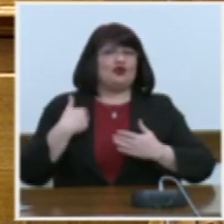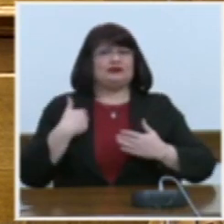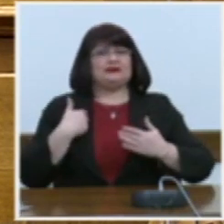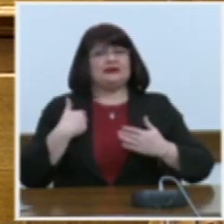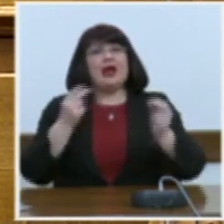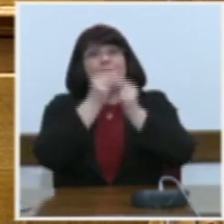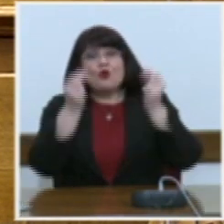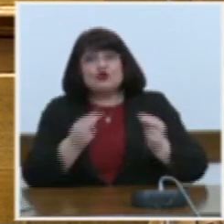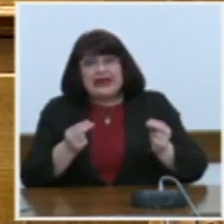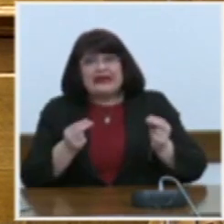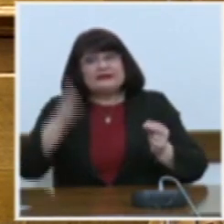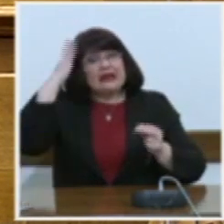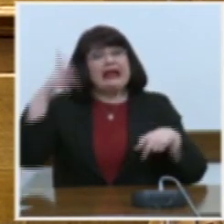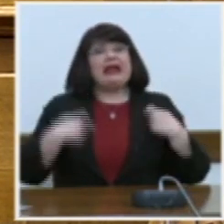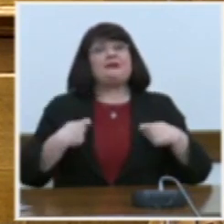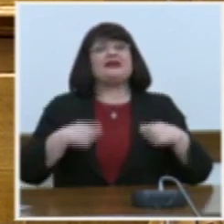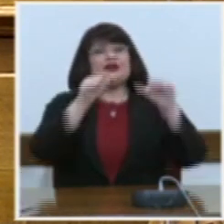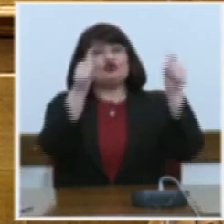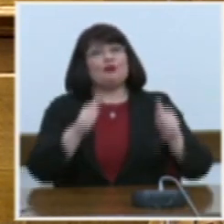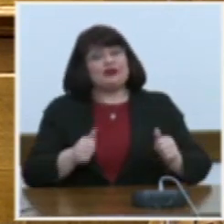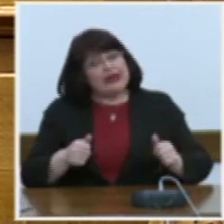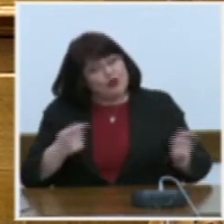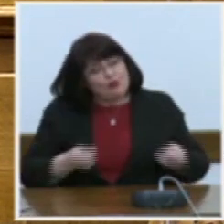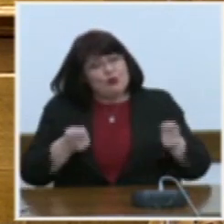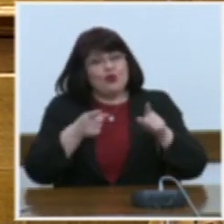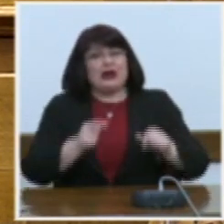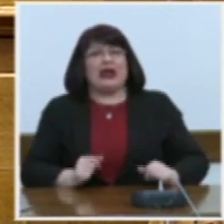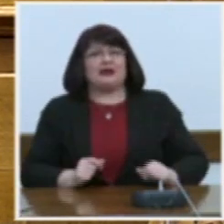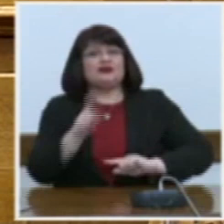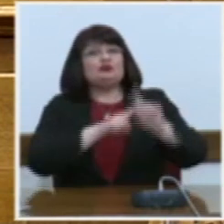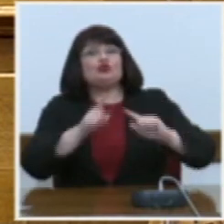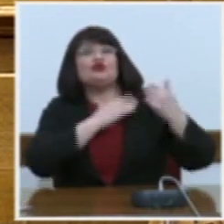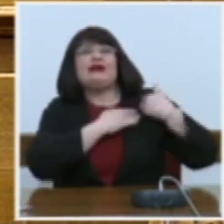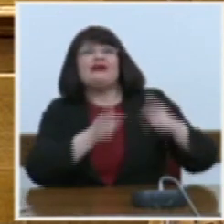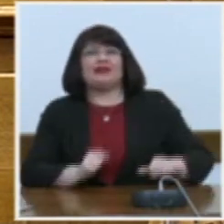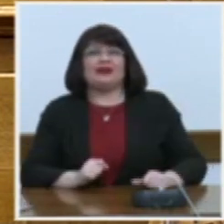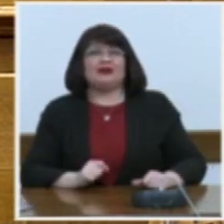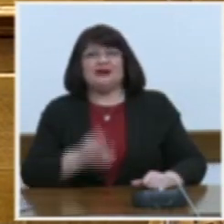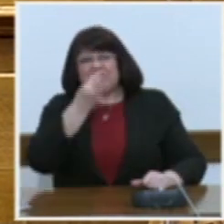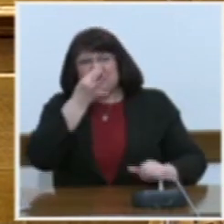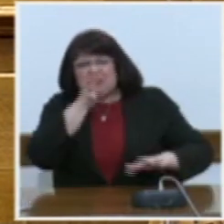του καπιταλιστικού μοντέλου που πρεσπεύετε; Βοά από τη διαφθορά,